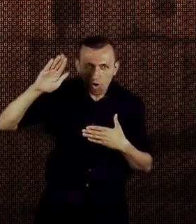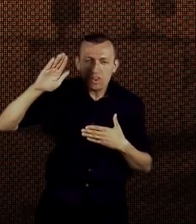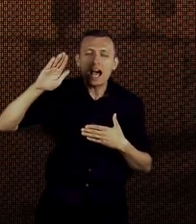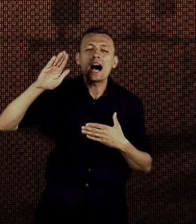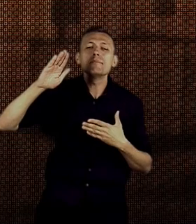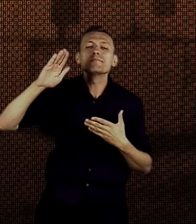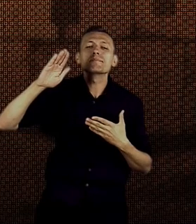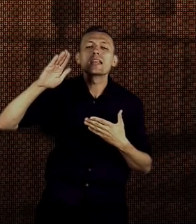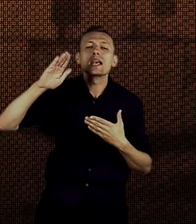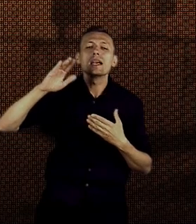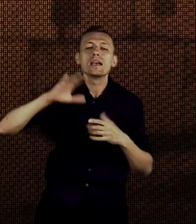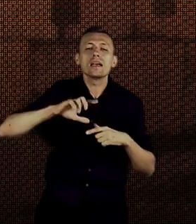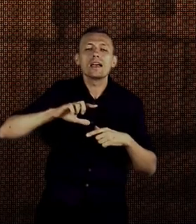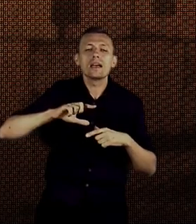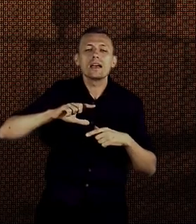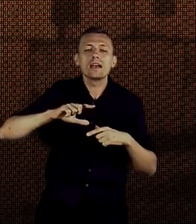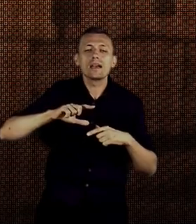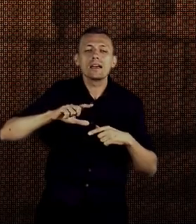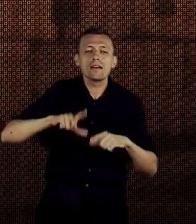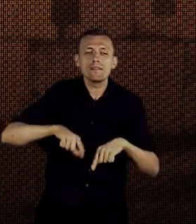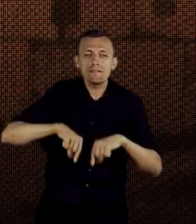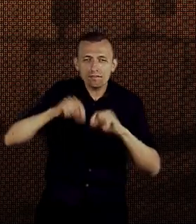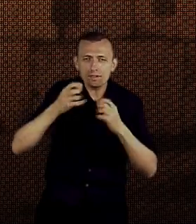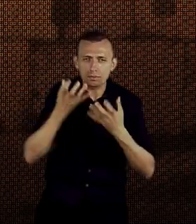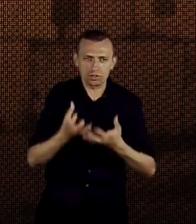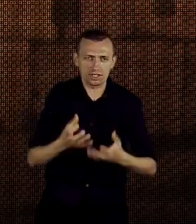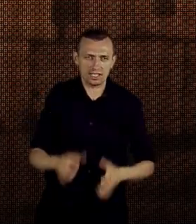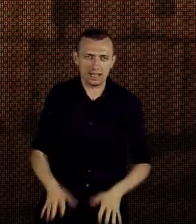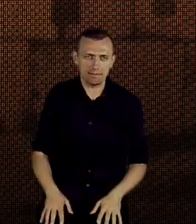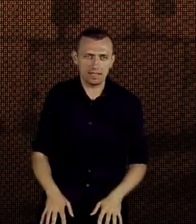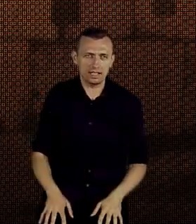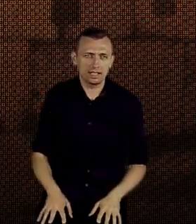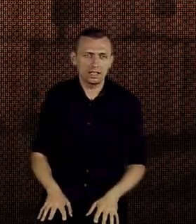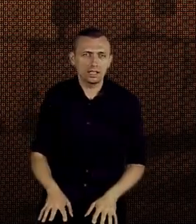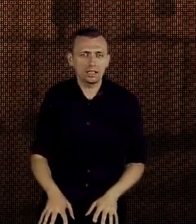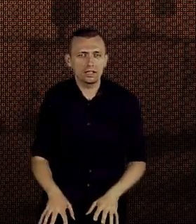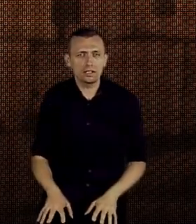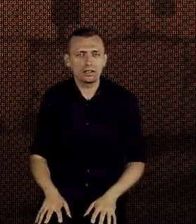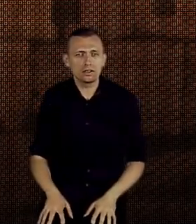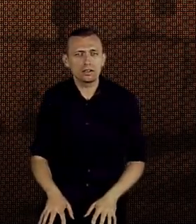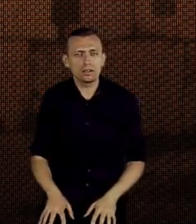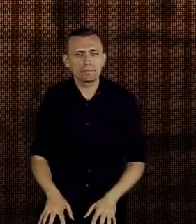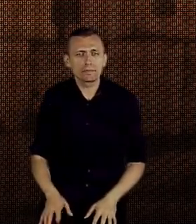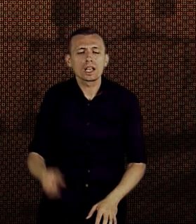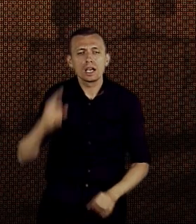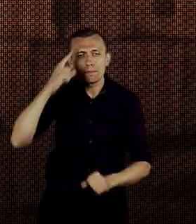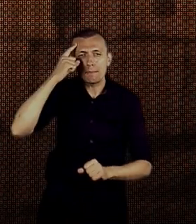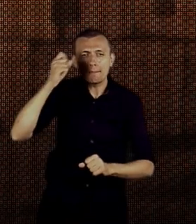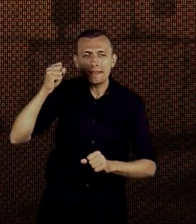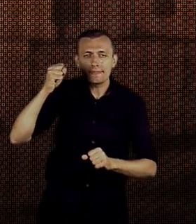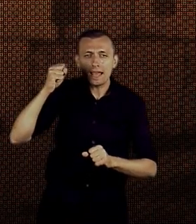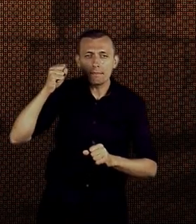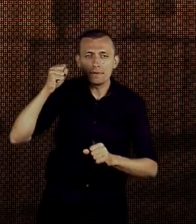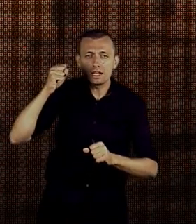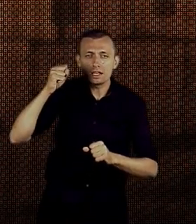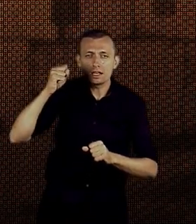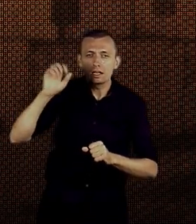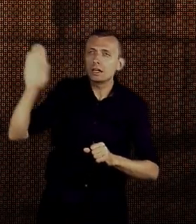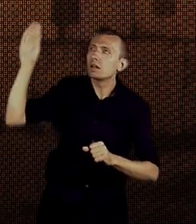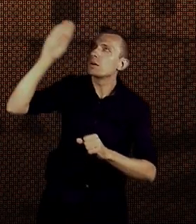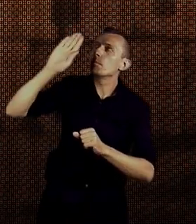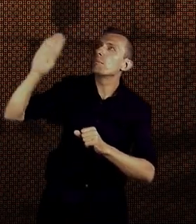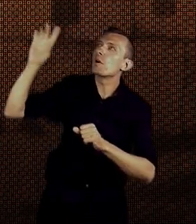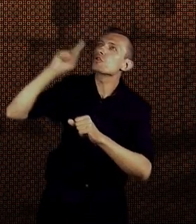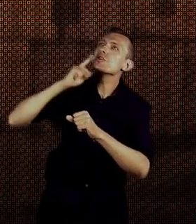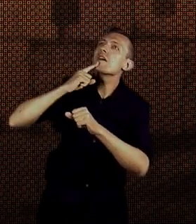przychodzą do nas przez śmierć i zmartwychwstanie Jezusa Chrystusa. I ten rodzaj wiary